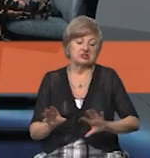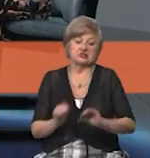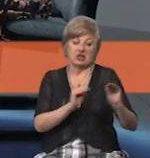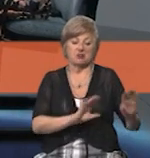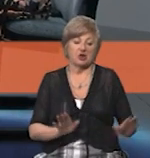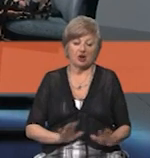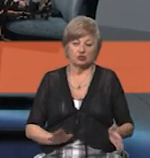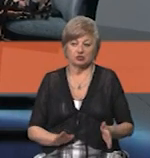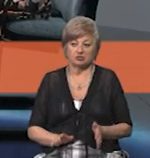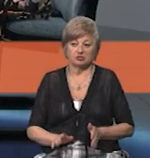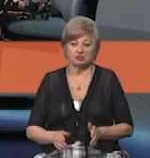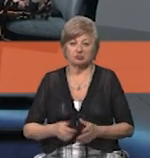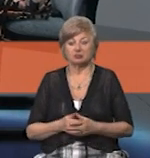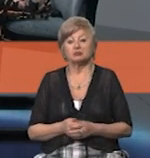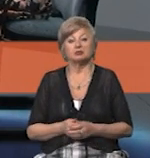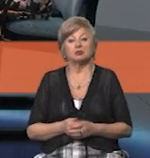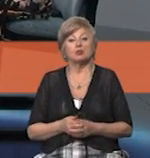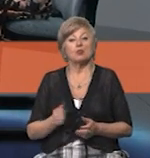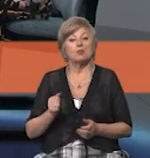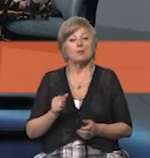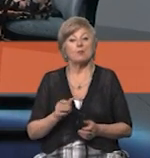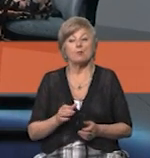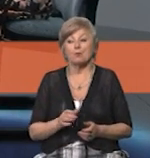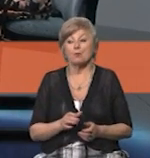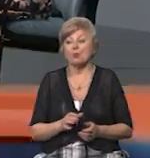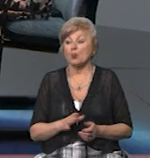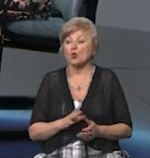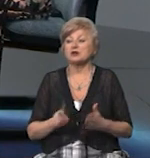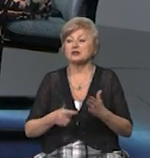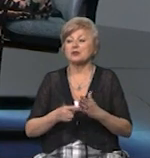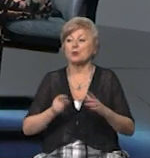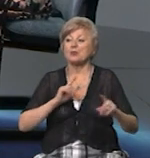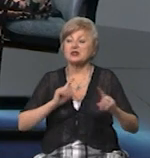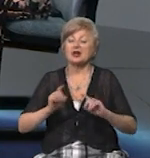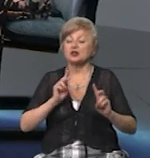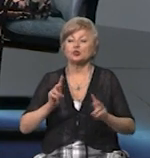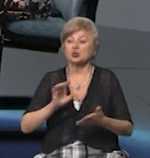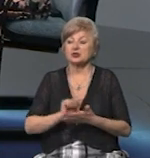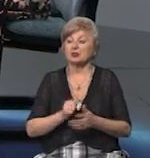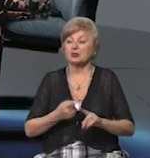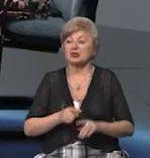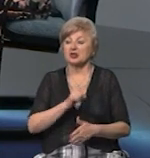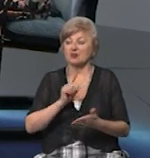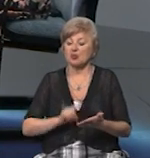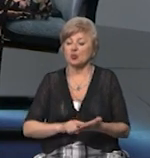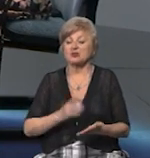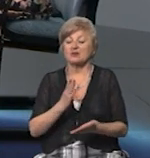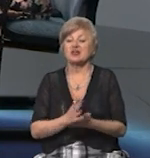Пролунало з твоїх вуст, може, у міської влади, зокрема тим, хто займається транспортним забезпеченням, є